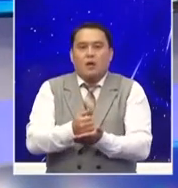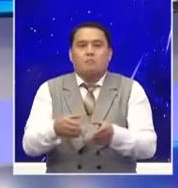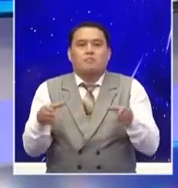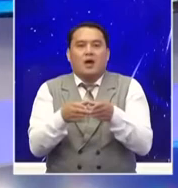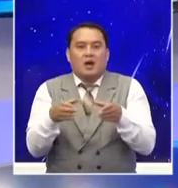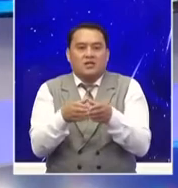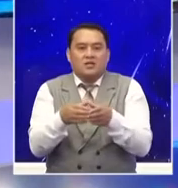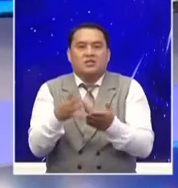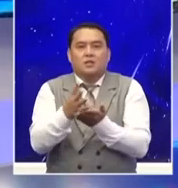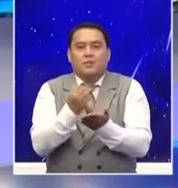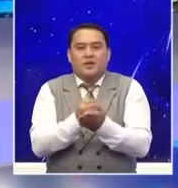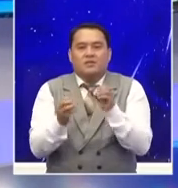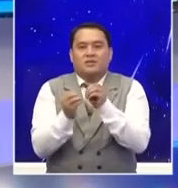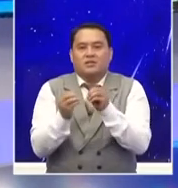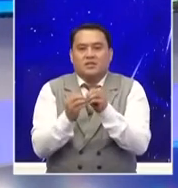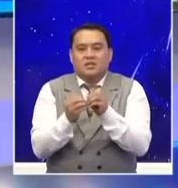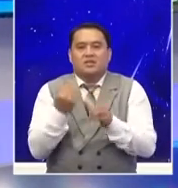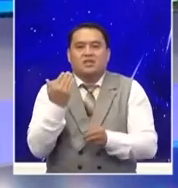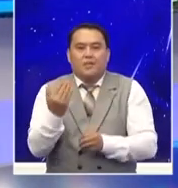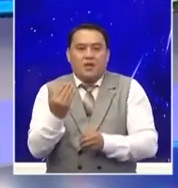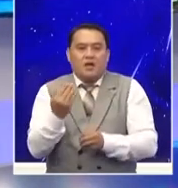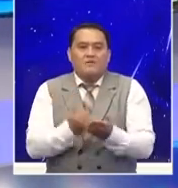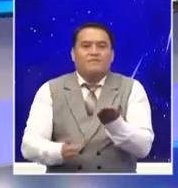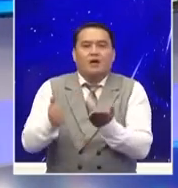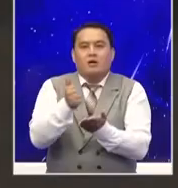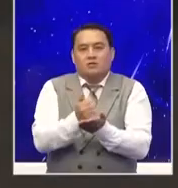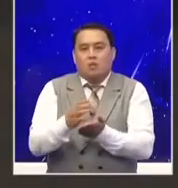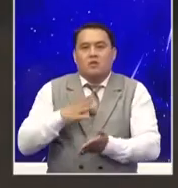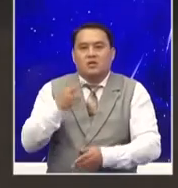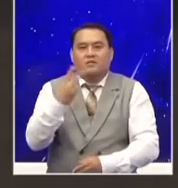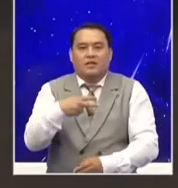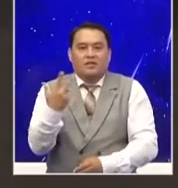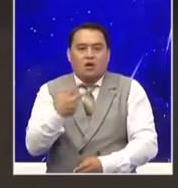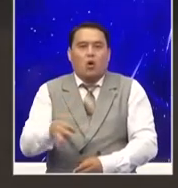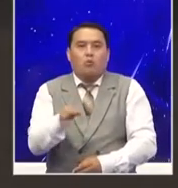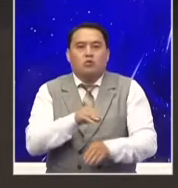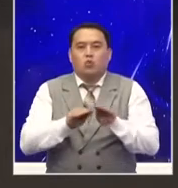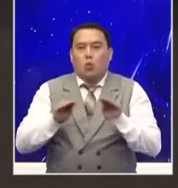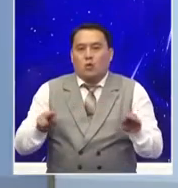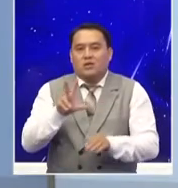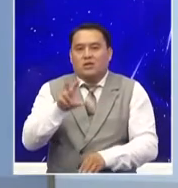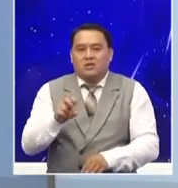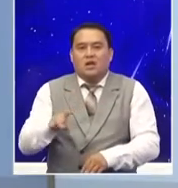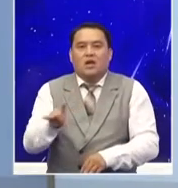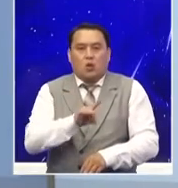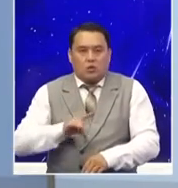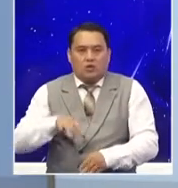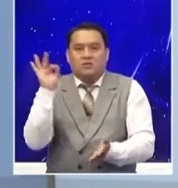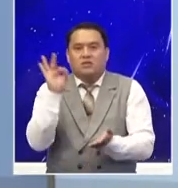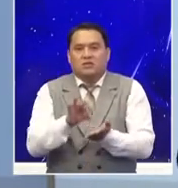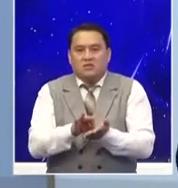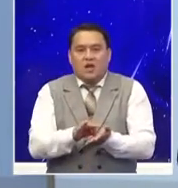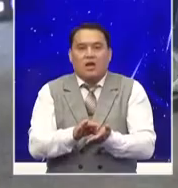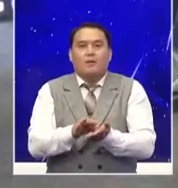партийного кадрового резерва и 10 извне. Из выдвинутых кандидатов 23 на областной уровень и 300 на районный. Целью